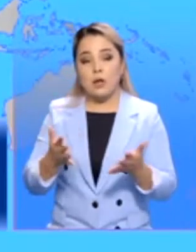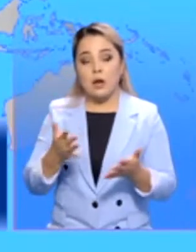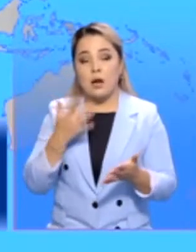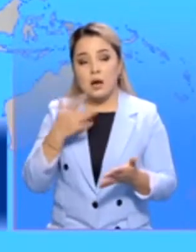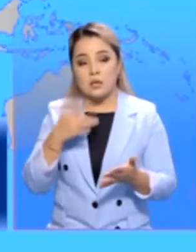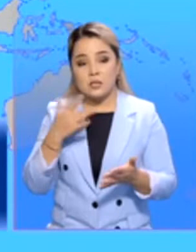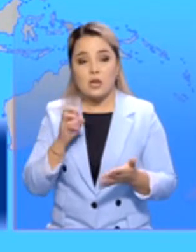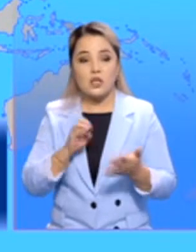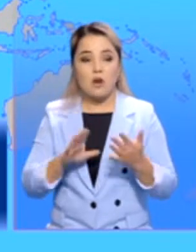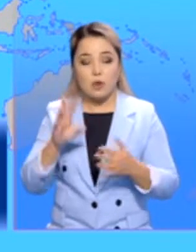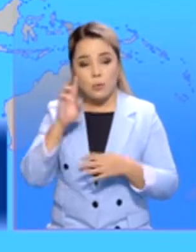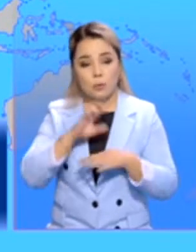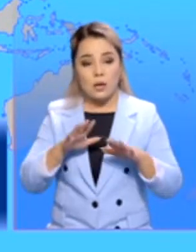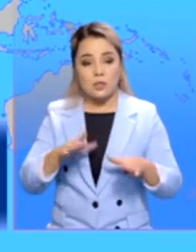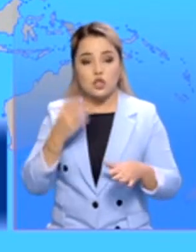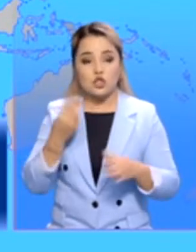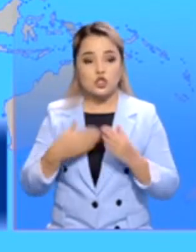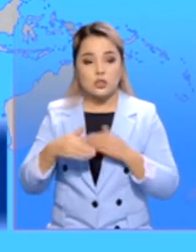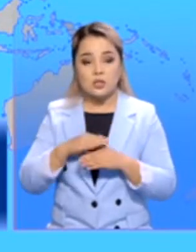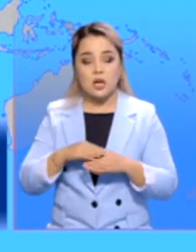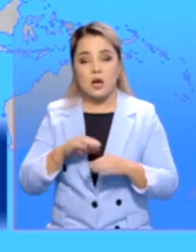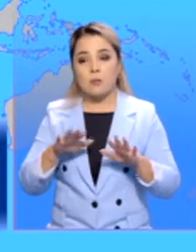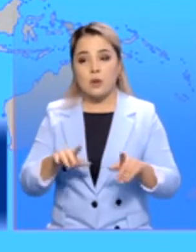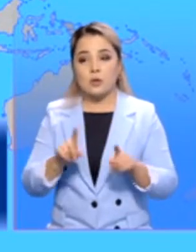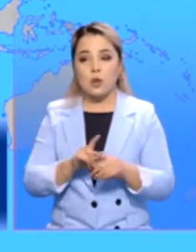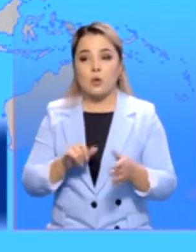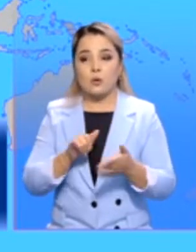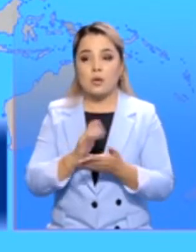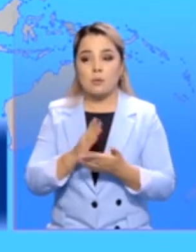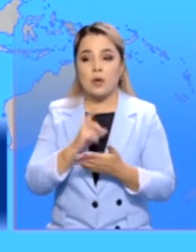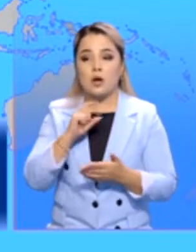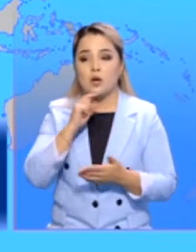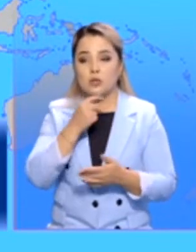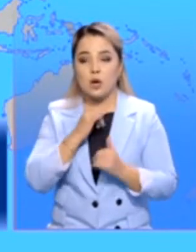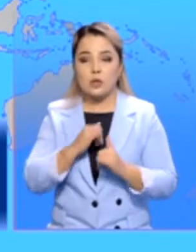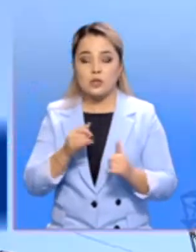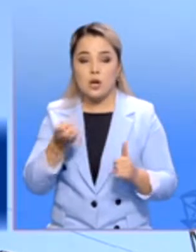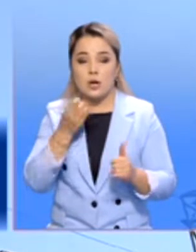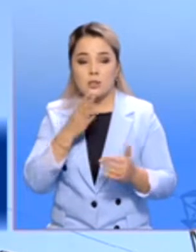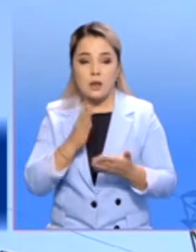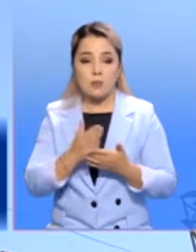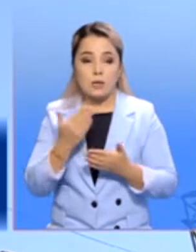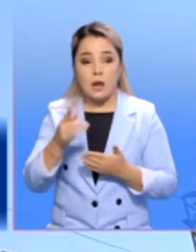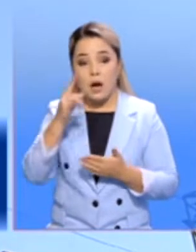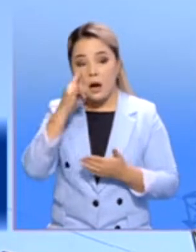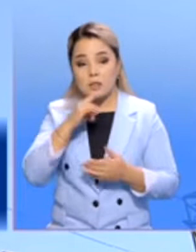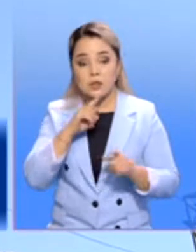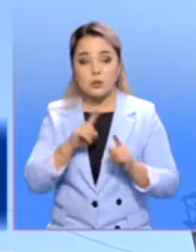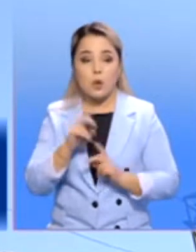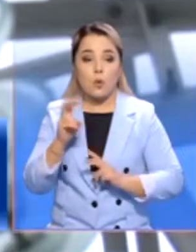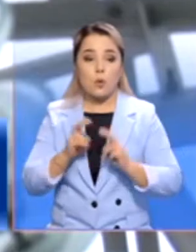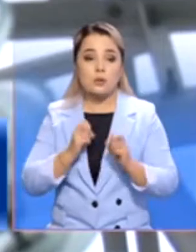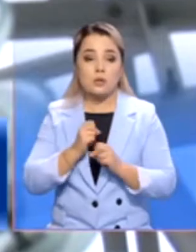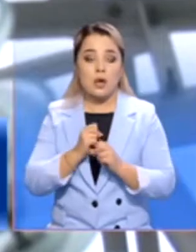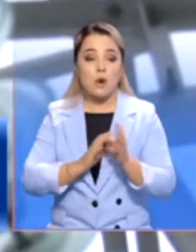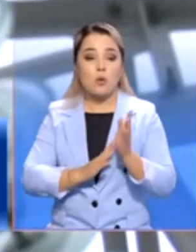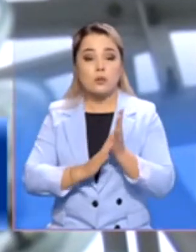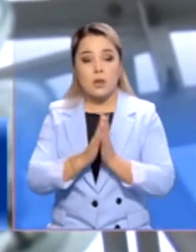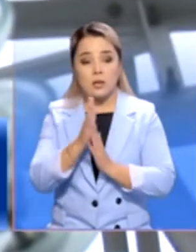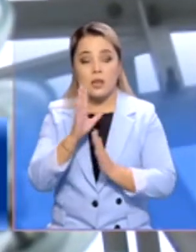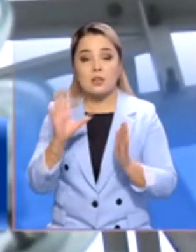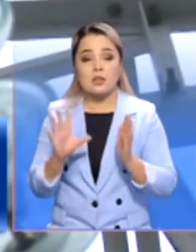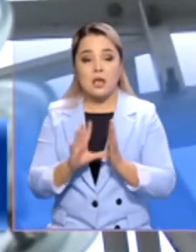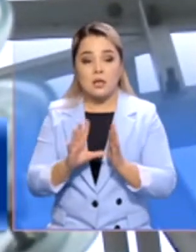АқШ, Еуропа елдері мен Шығыс Азияда орналасқан, яғни экономикасы жақсы дамыған елдерде. Қазақстанда да өнеркәсіп өскен сайын